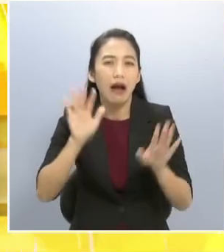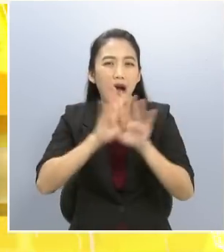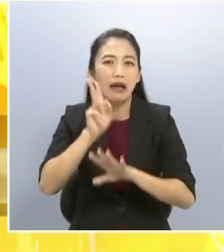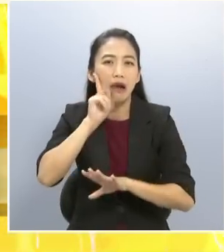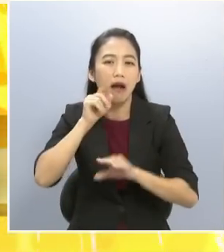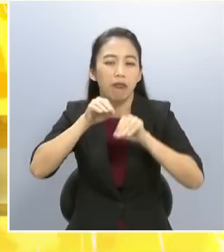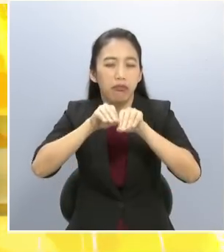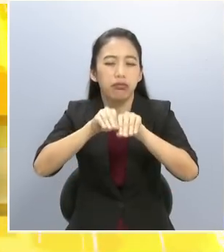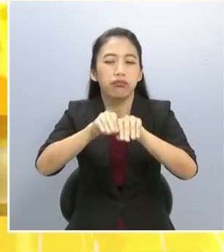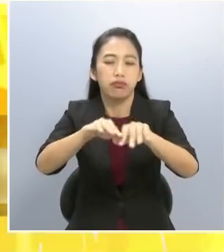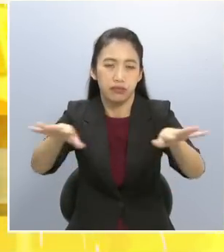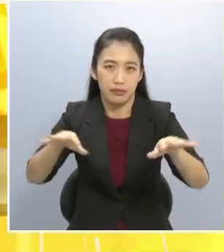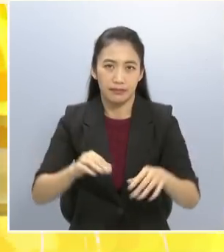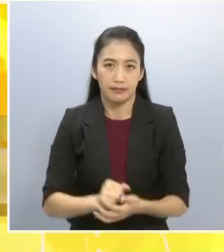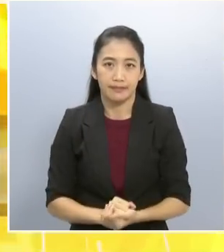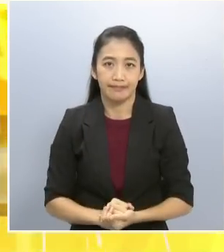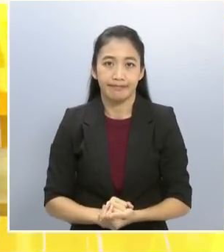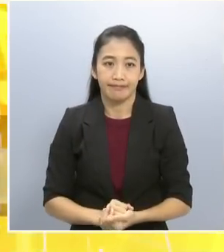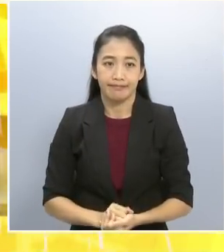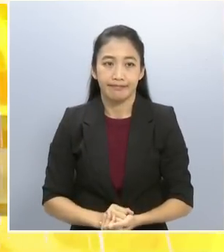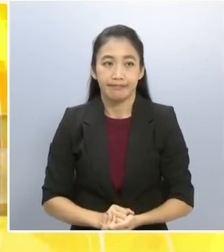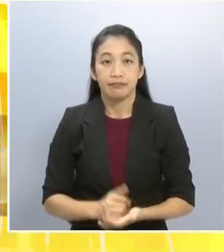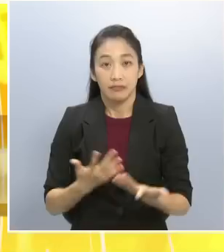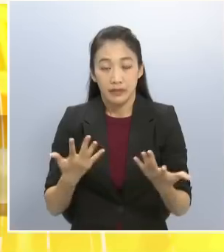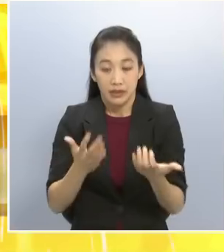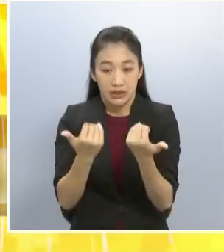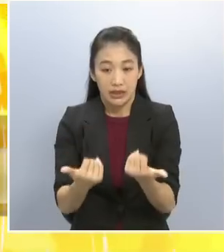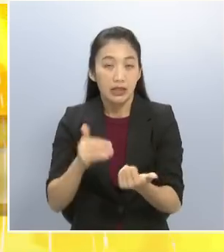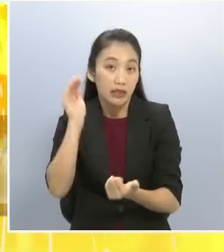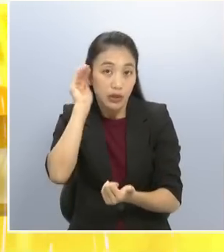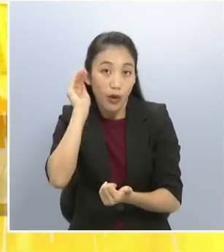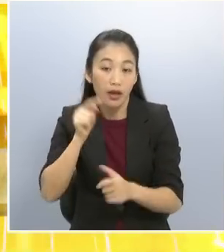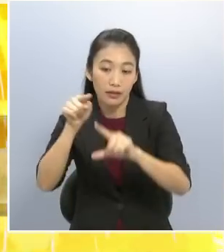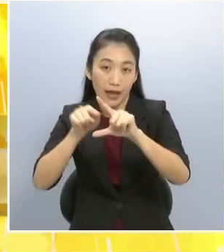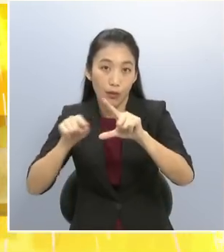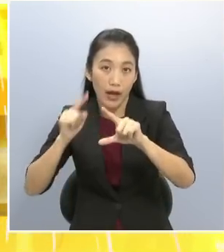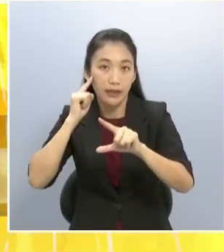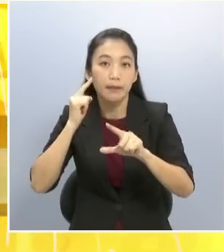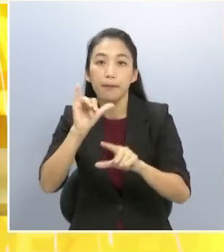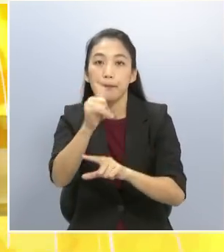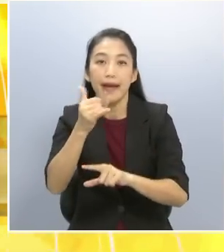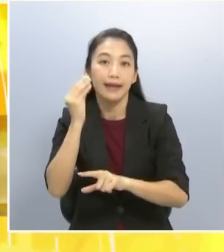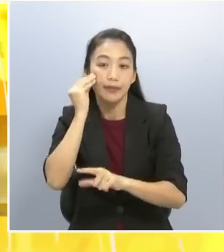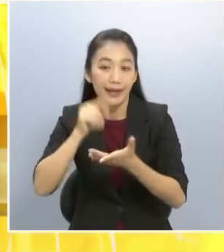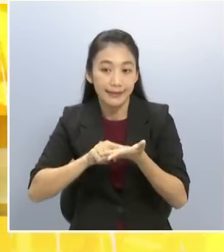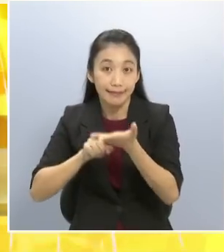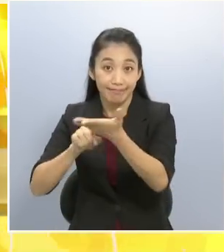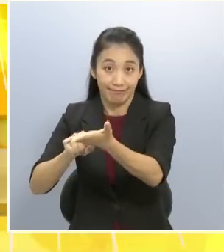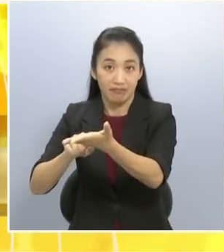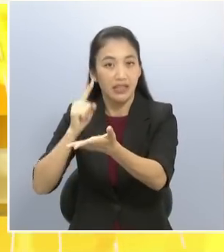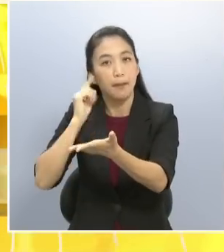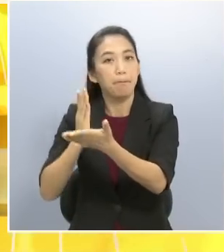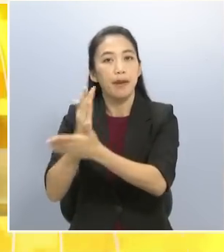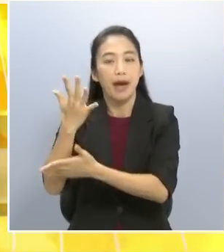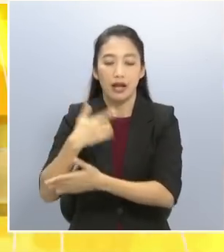ปรากฏการณ์นี้ก็ได้สำรองว่าเชื่อว่าก้าวไกลเฉลียวคุณพี่ทาจะไม่ผ่านสวรรคตยกมือให้ไม่เกิน